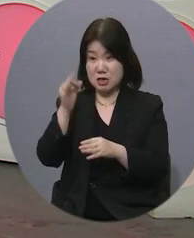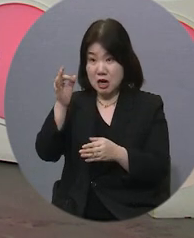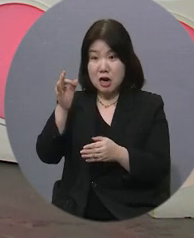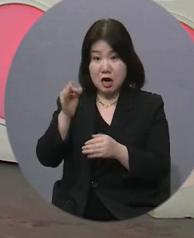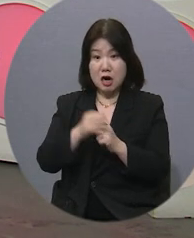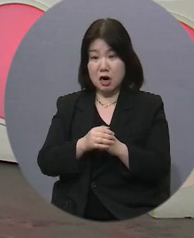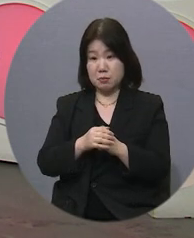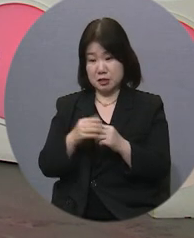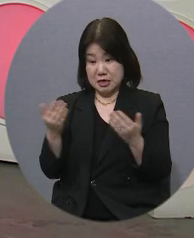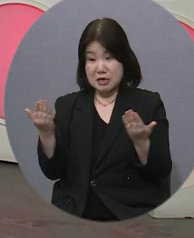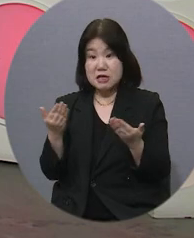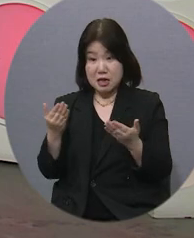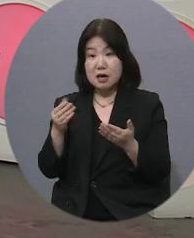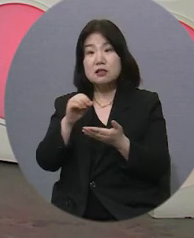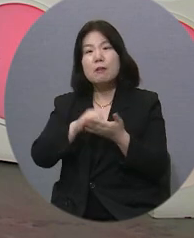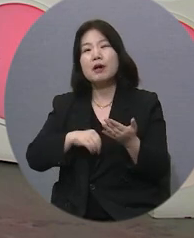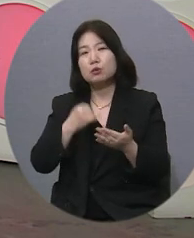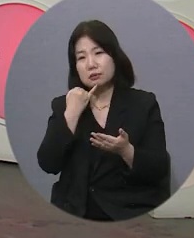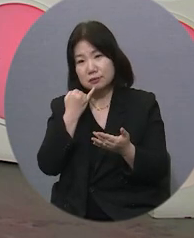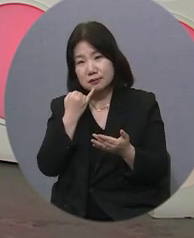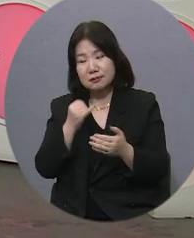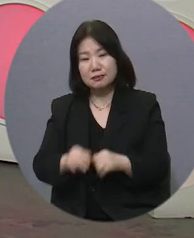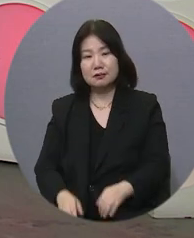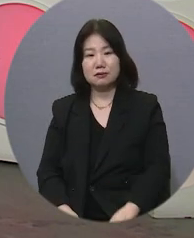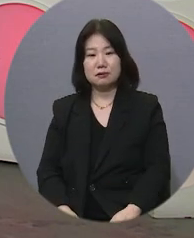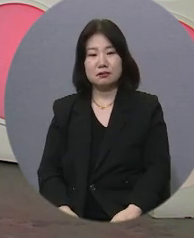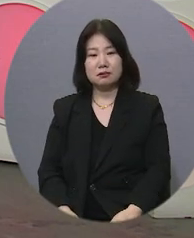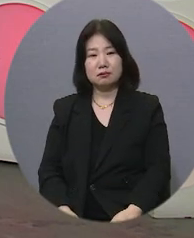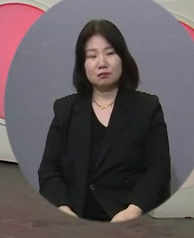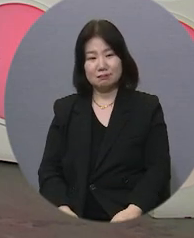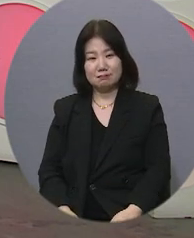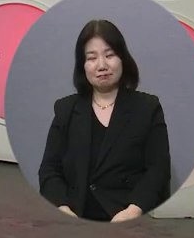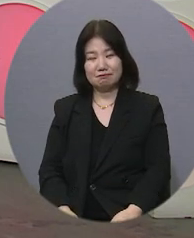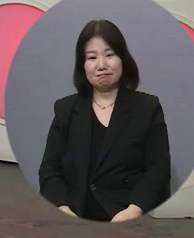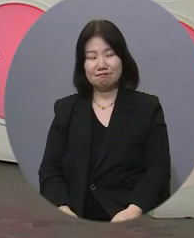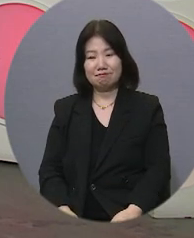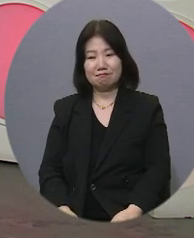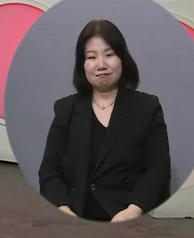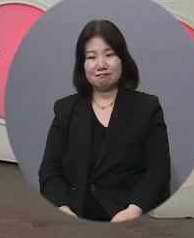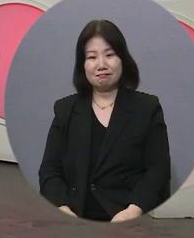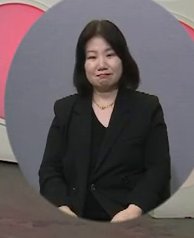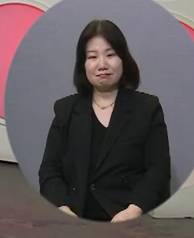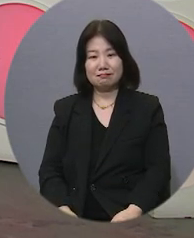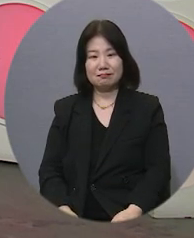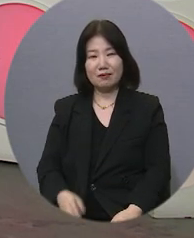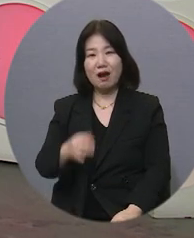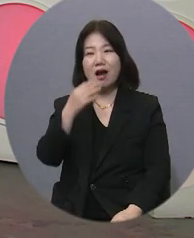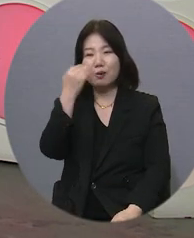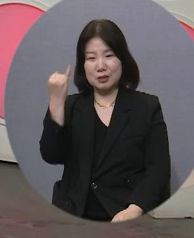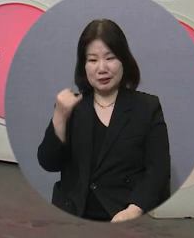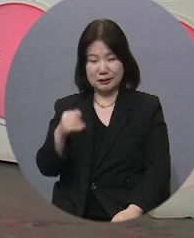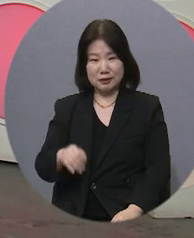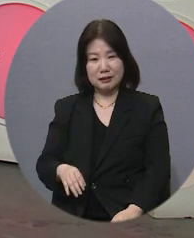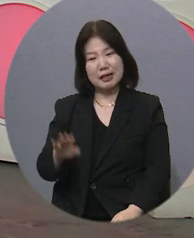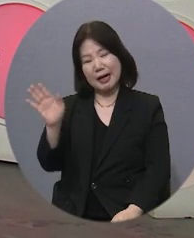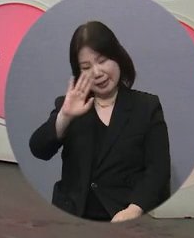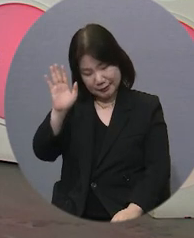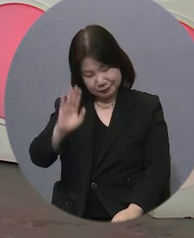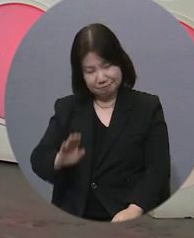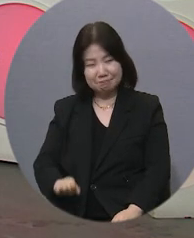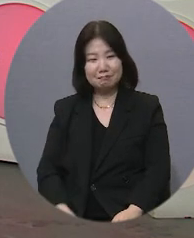밥값은 일당에서 빼도 괜찮아요. 그렇게 말씀을 드렸는데 할머니는